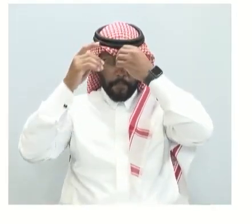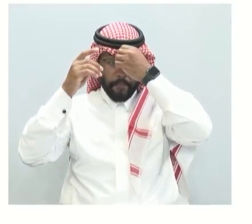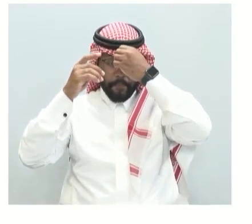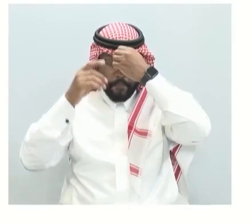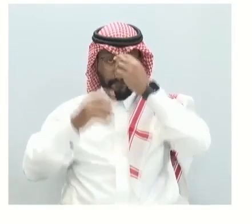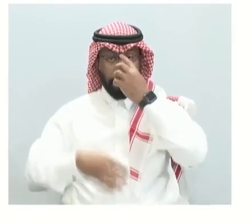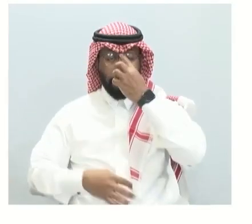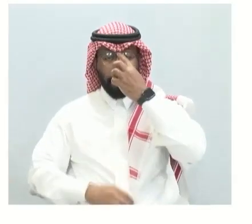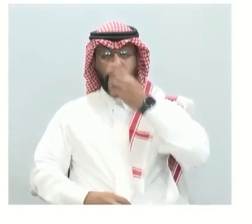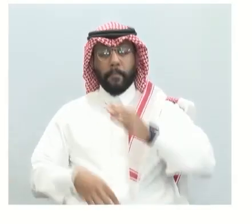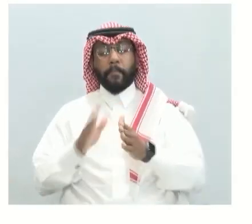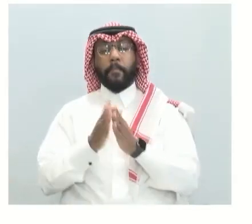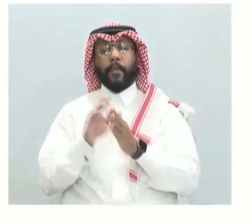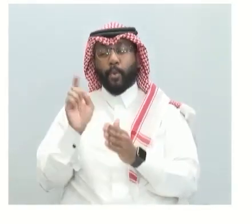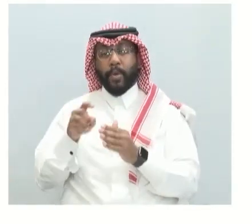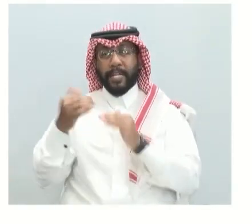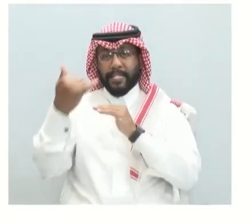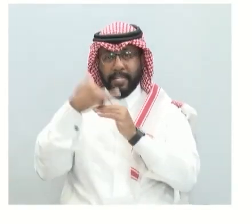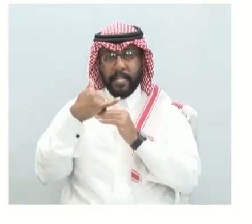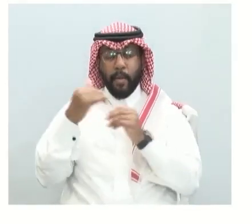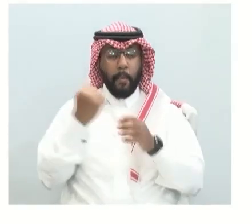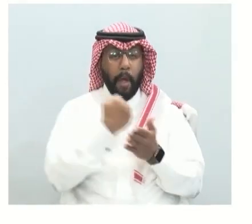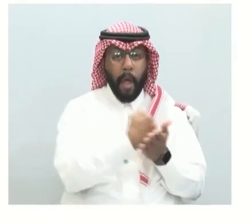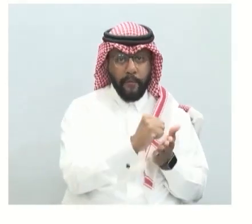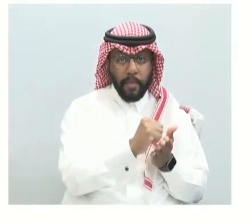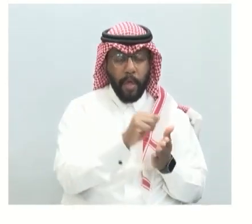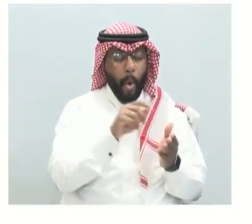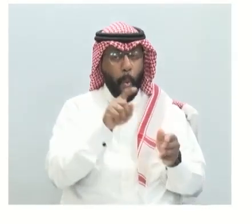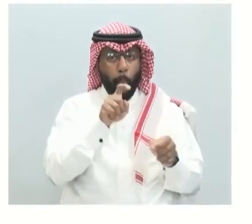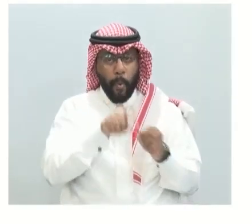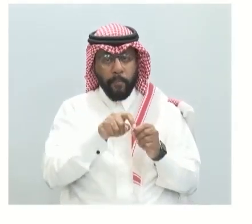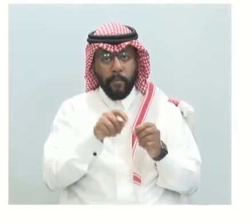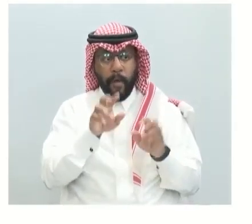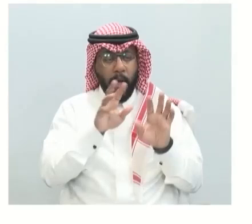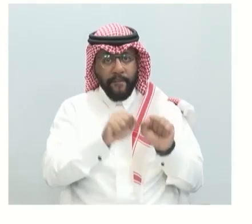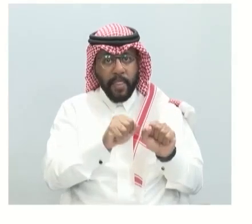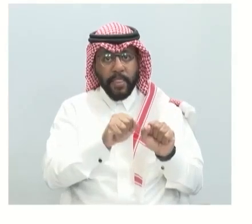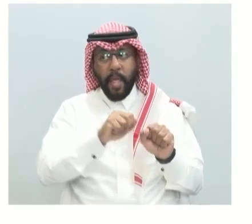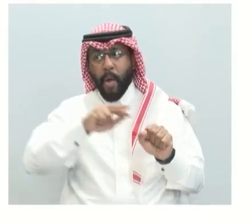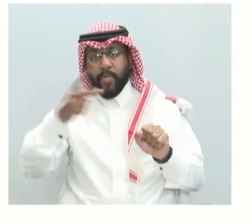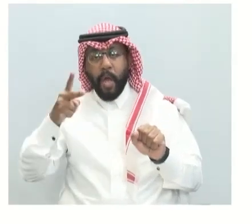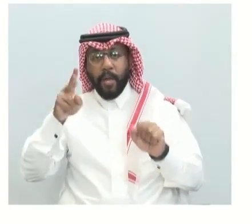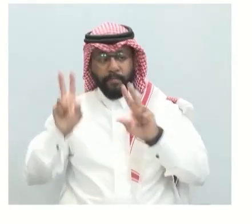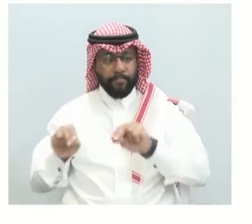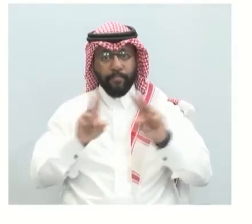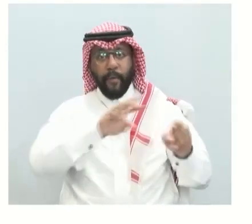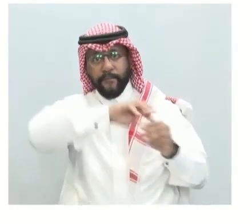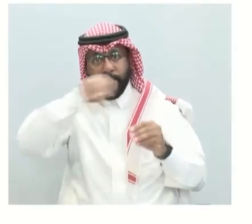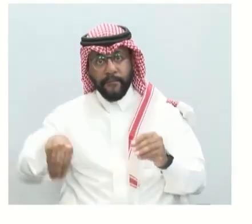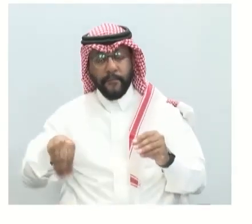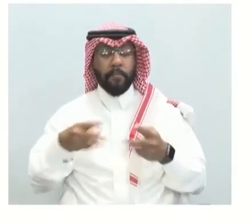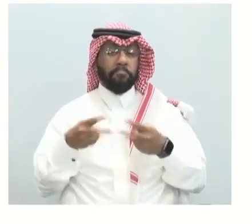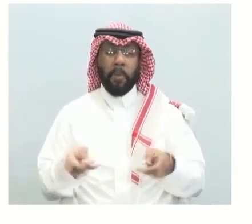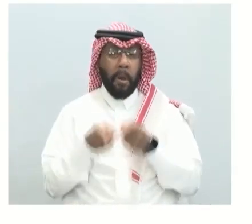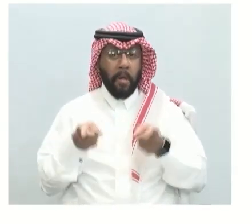واستخدام عده اوامر مثل تنزيلها او حذفها او نسخها او نقلها او اعاده تسميتها فلديها بعده فتح